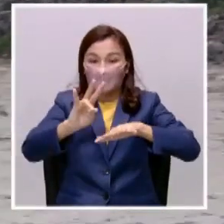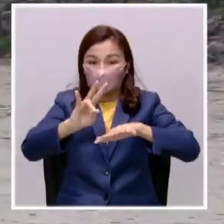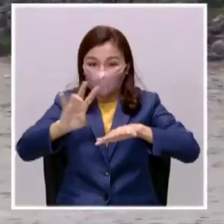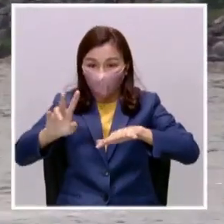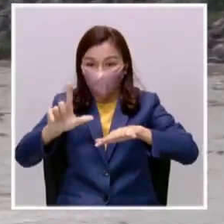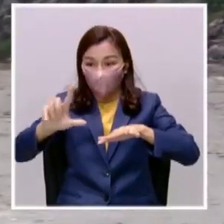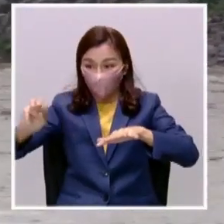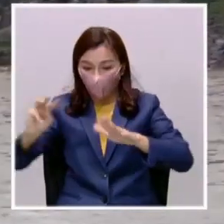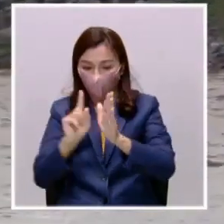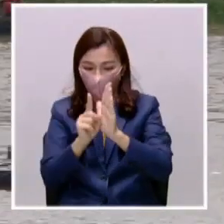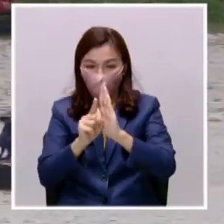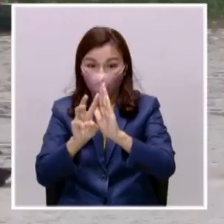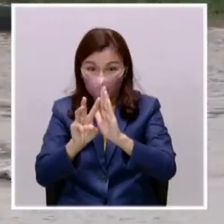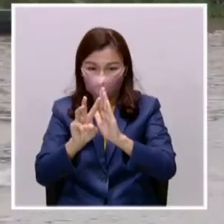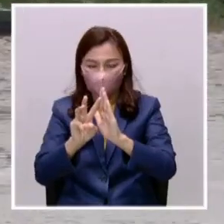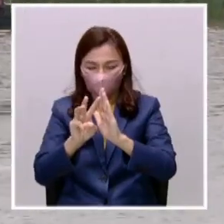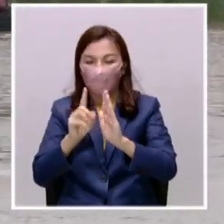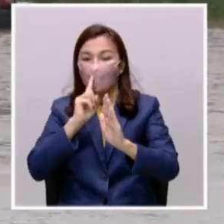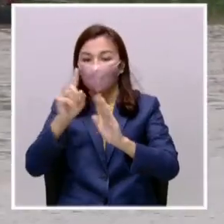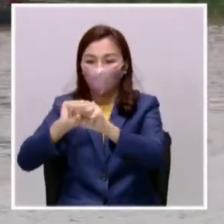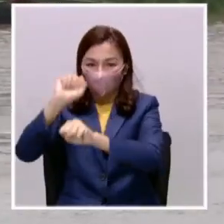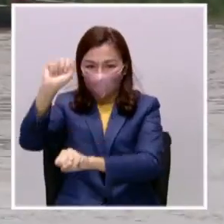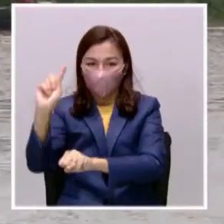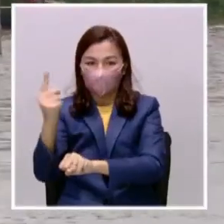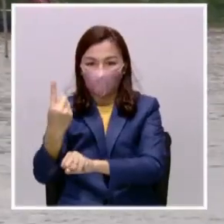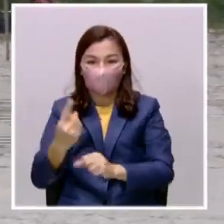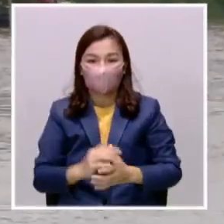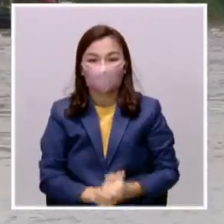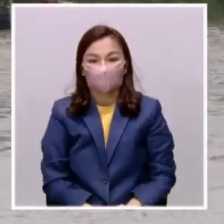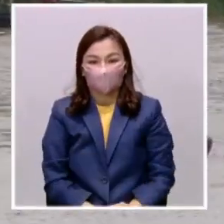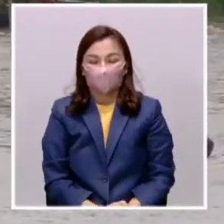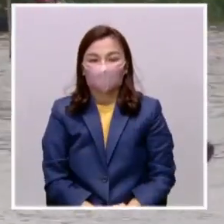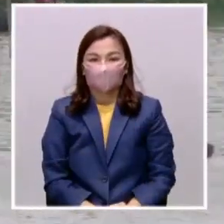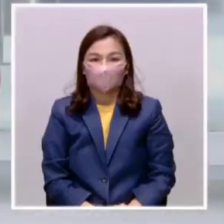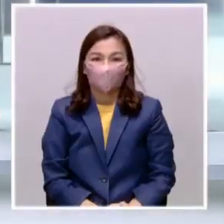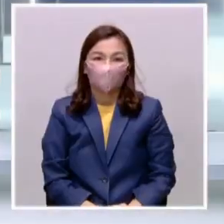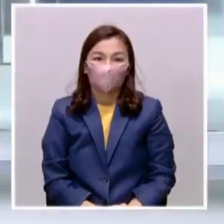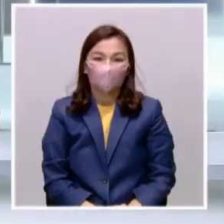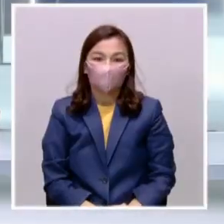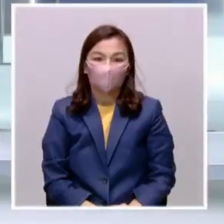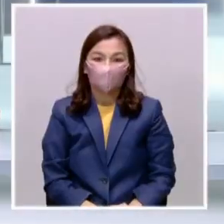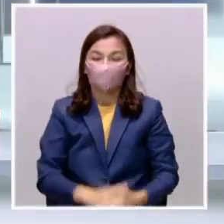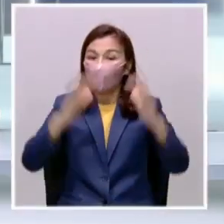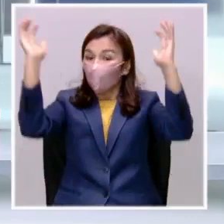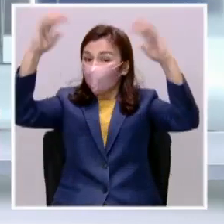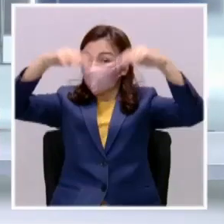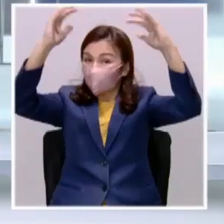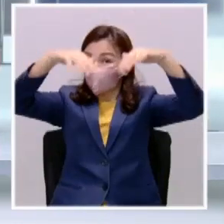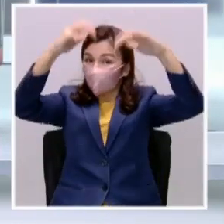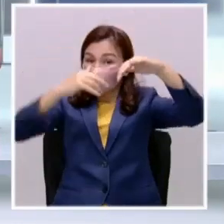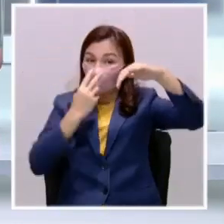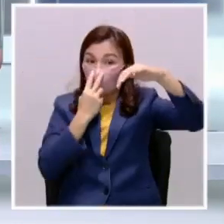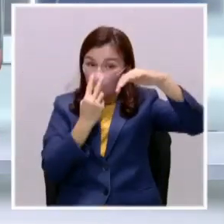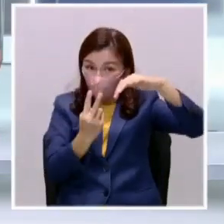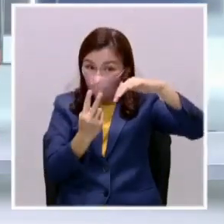ต่อวินาทีก็จะมีการแจ้งให้ทราบกันต่อไปค่ะค่ะมีเรื่องฝนยังคงต้องจับตา